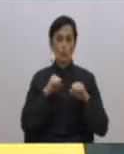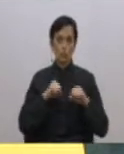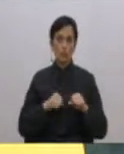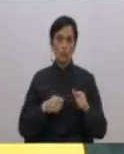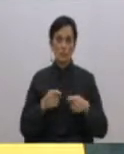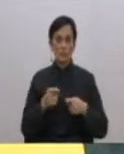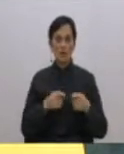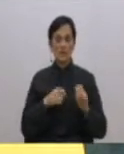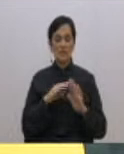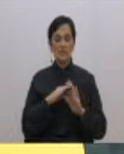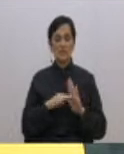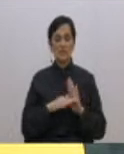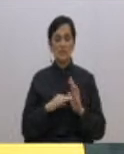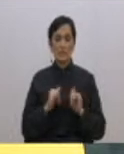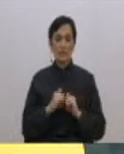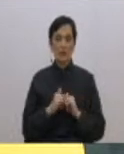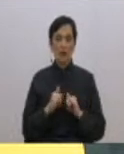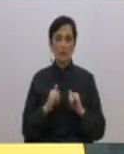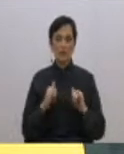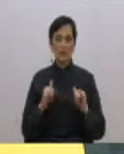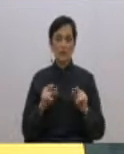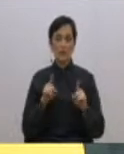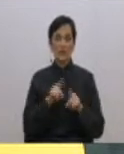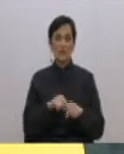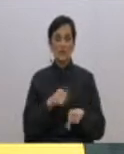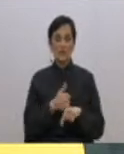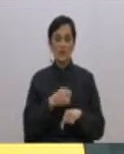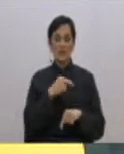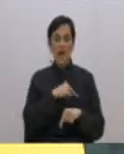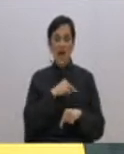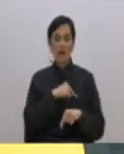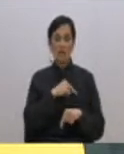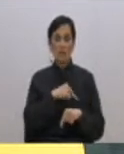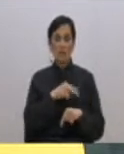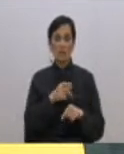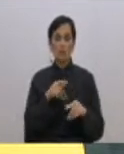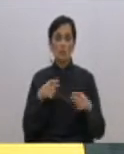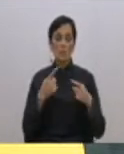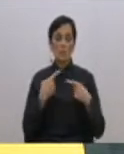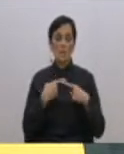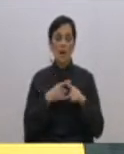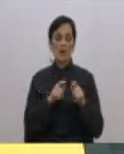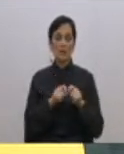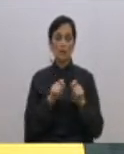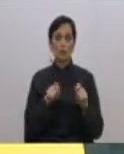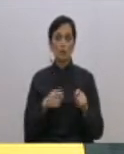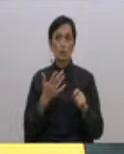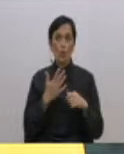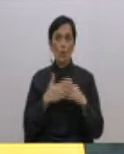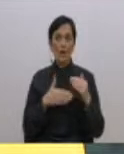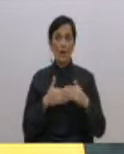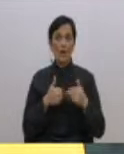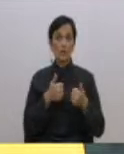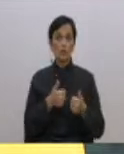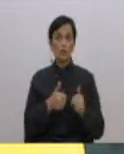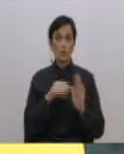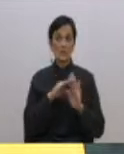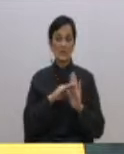bismartu, sistem, iskanvitareba, iseti administrații, de instituții, uri, mecanismi, șekna, romelis, helșe, utskop,